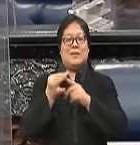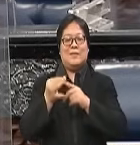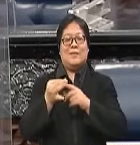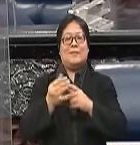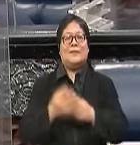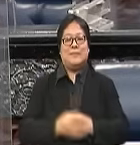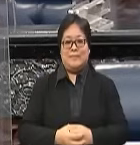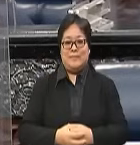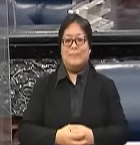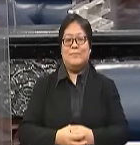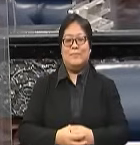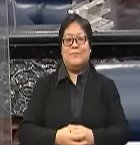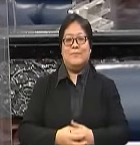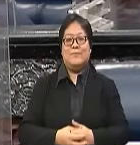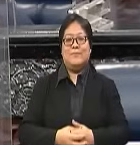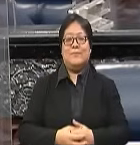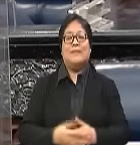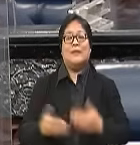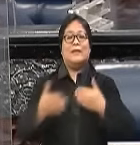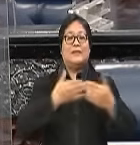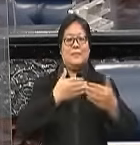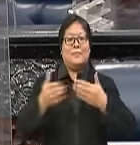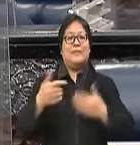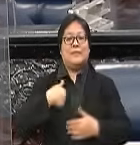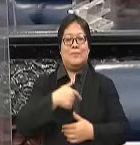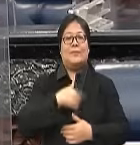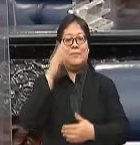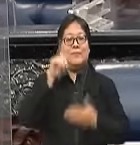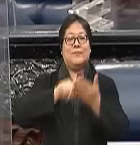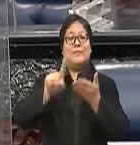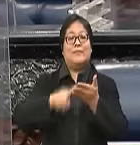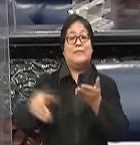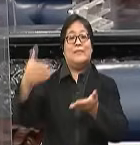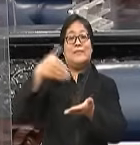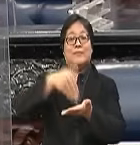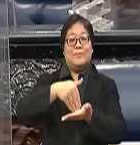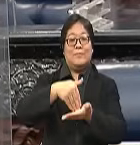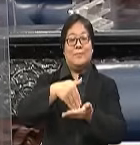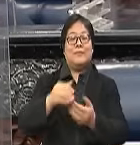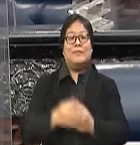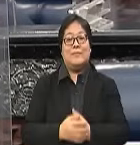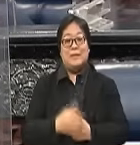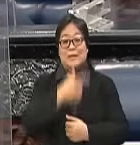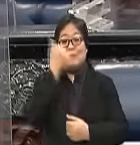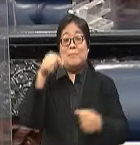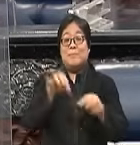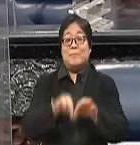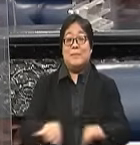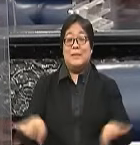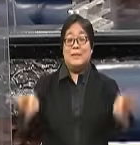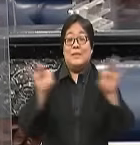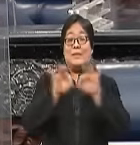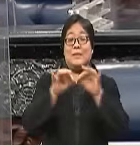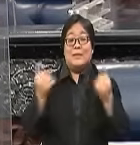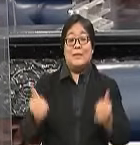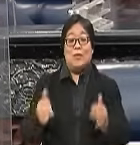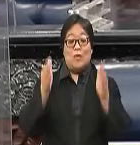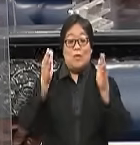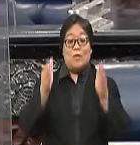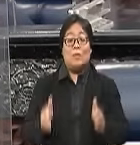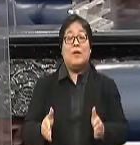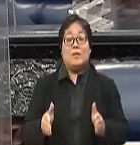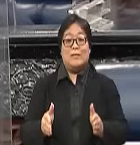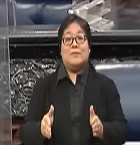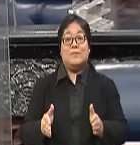kawan walau bagaimanapun ciptakan Tengok balik sebab yang pentingnya orang yang